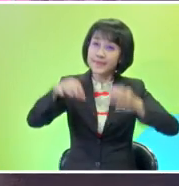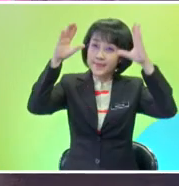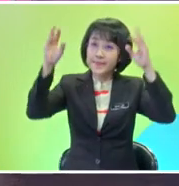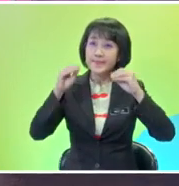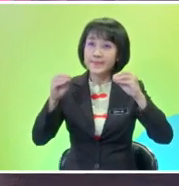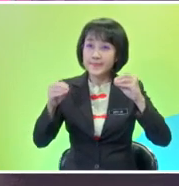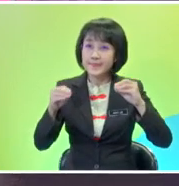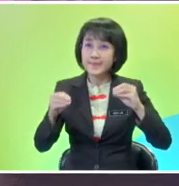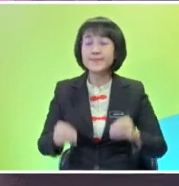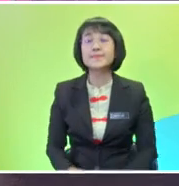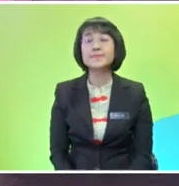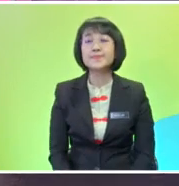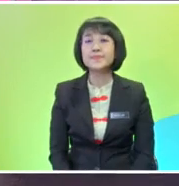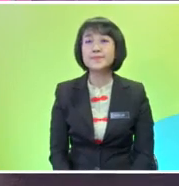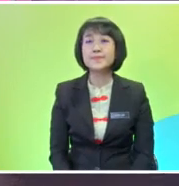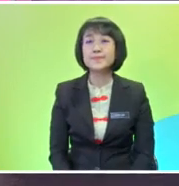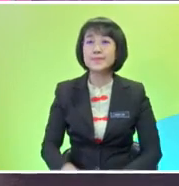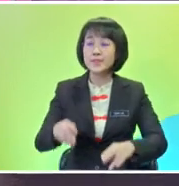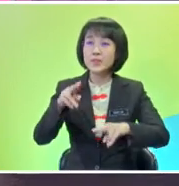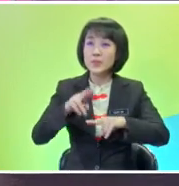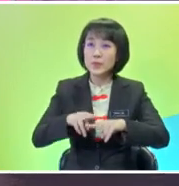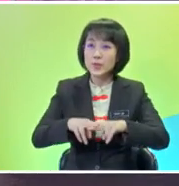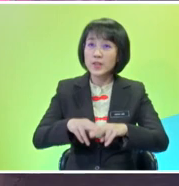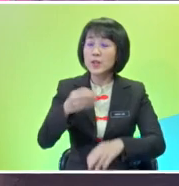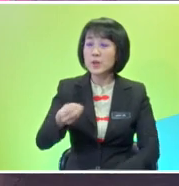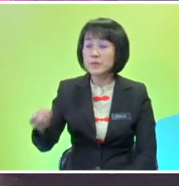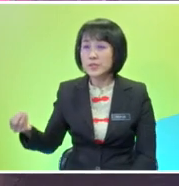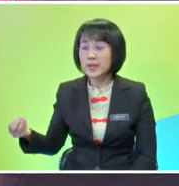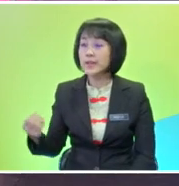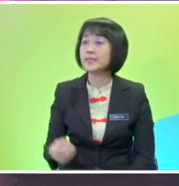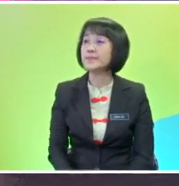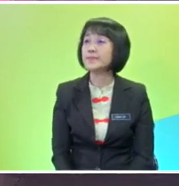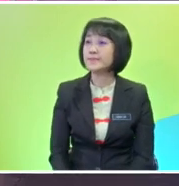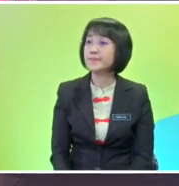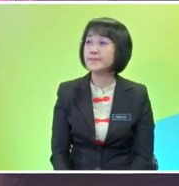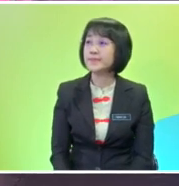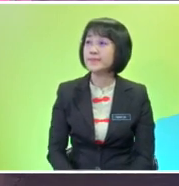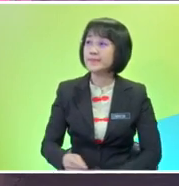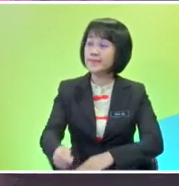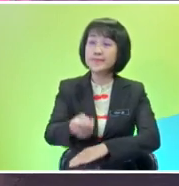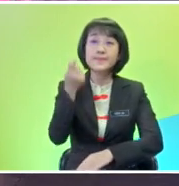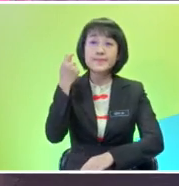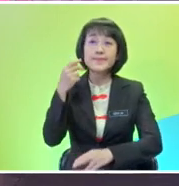contohnya kita nak ambil sekarang Taman Mini Taman kan ataupun tadi saya perasan Taman